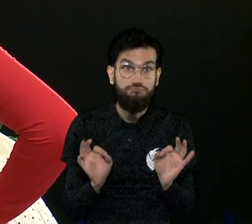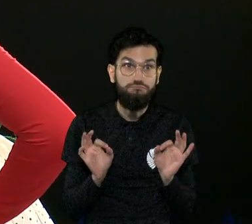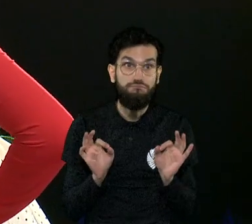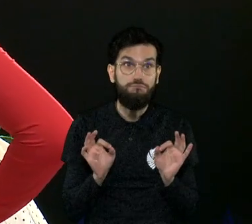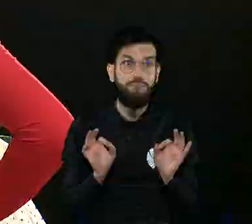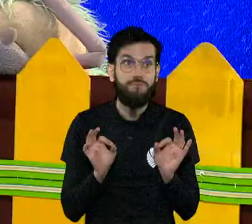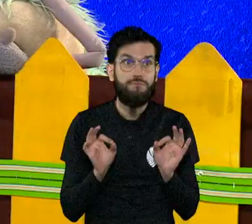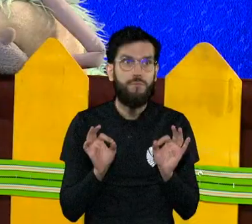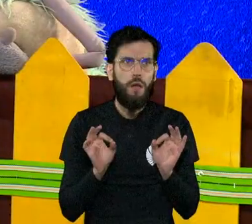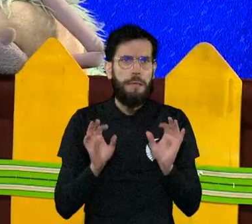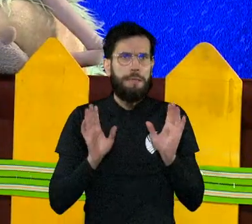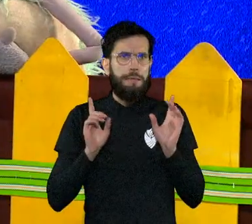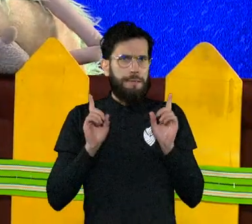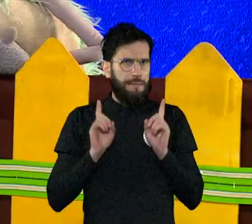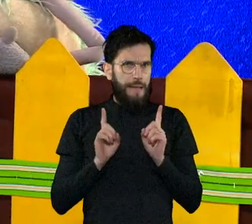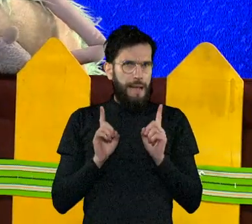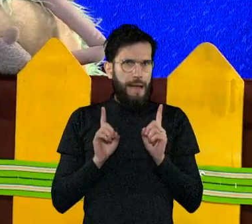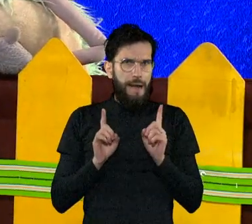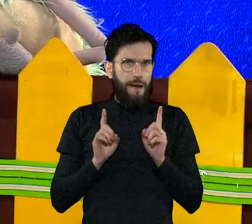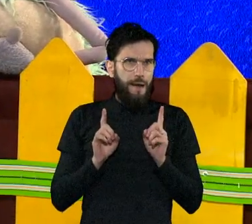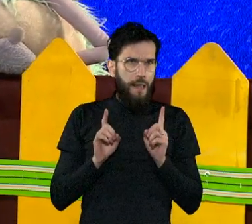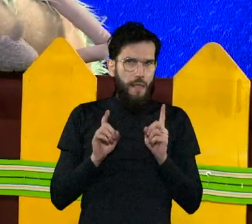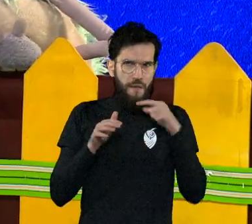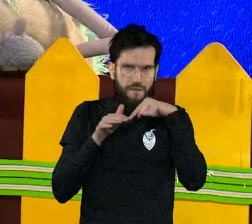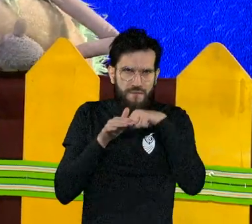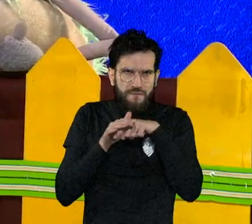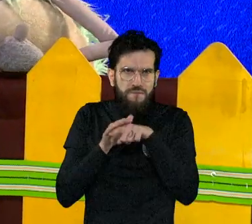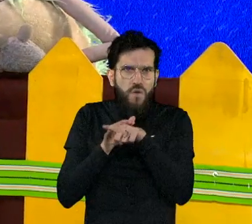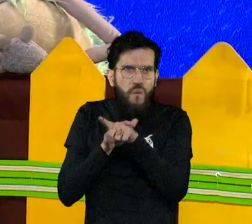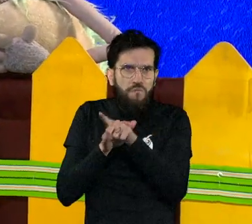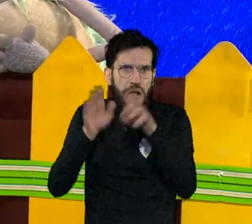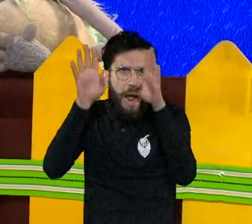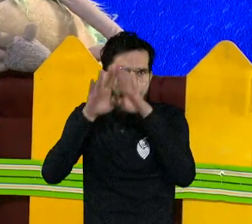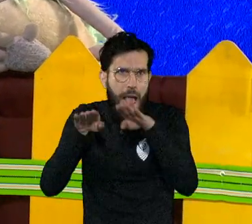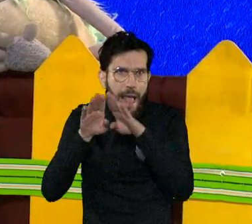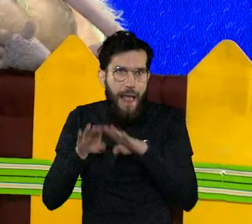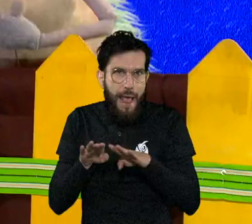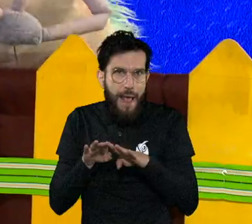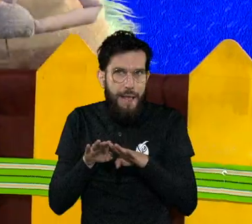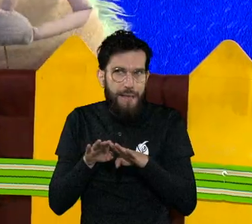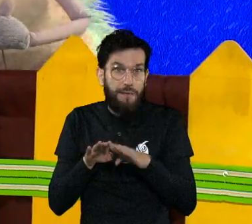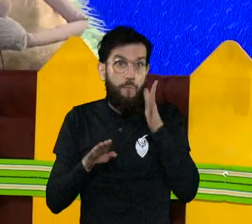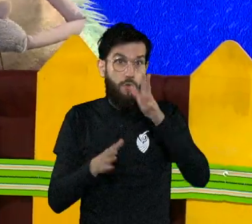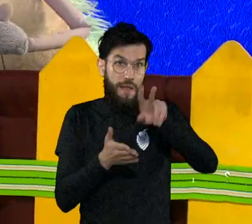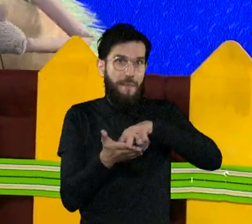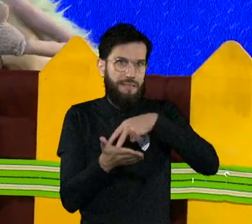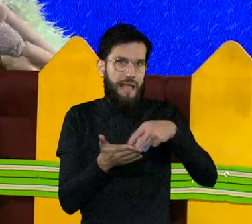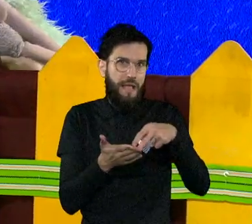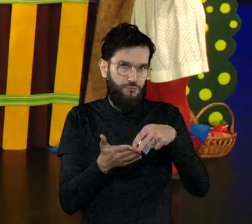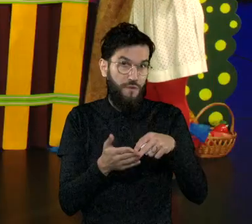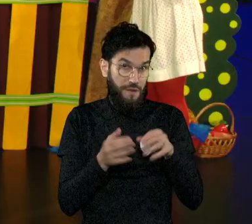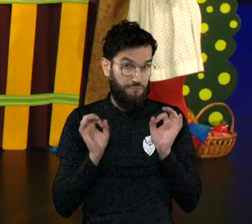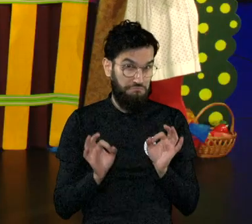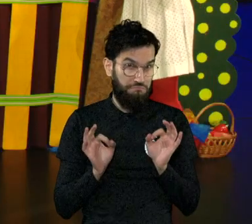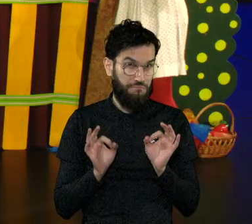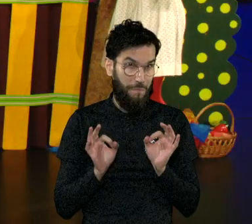No ale mohli by sme si v tom lese aj zatancovať, pretože do toho lesa sa vydáme len tak akože však.